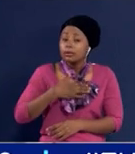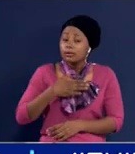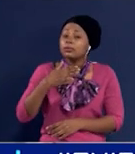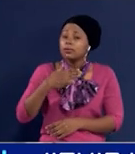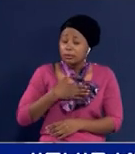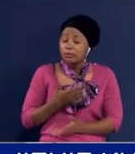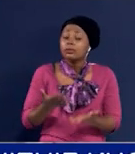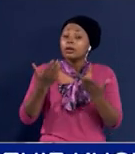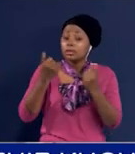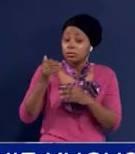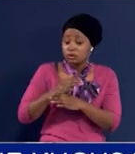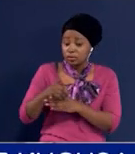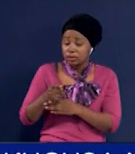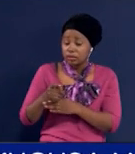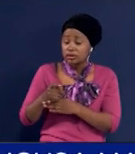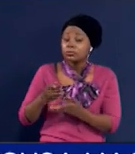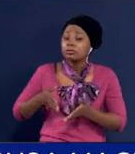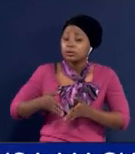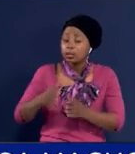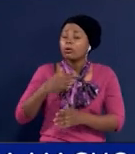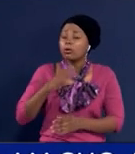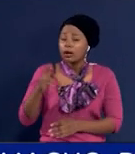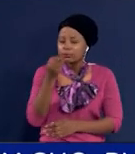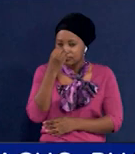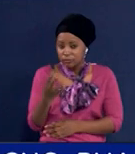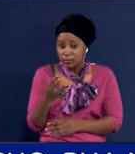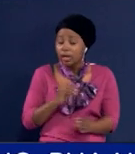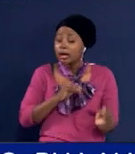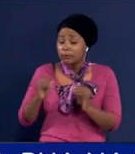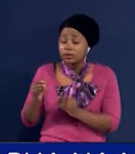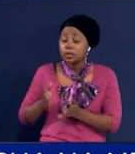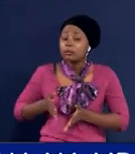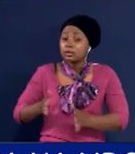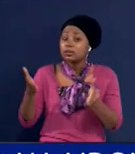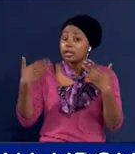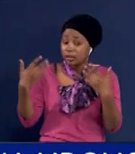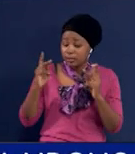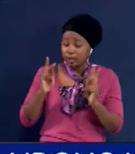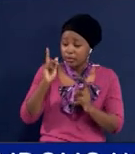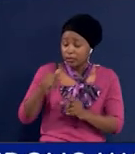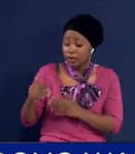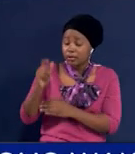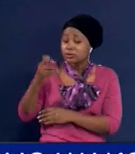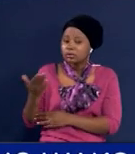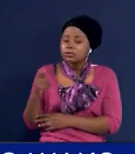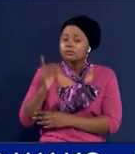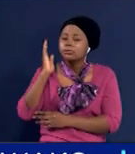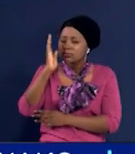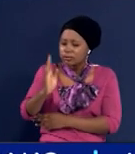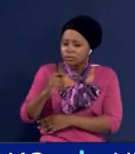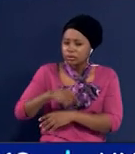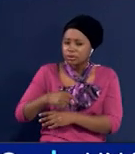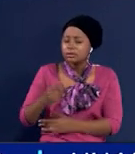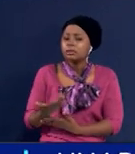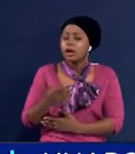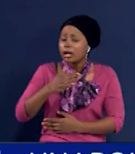kwa ile nguvu anayotumia kukohoa, kupiga chafya, atakihamisha kwa njia ya hewa. Kwa kama yupo karibu na mwingine, moja kwa moja wakati anakohoa